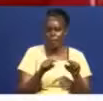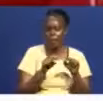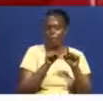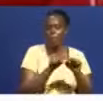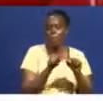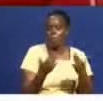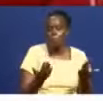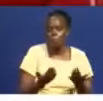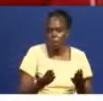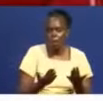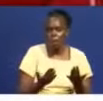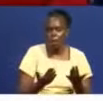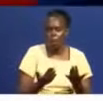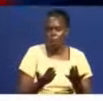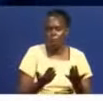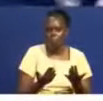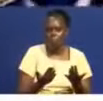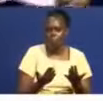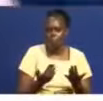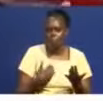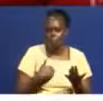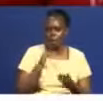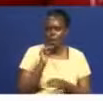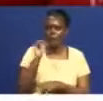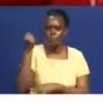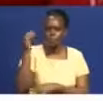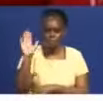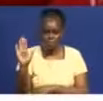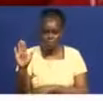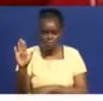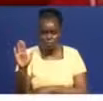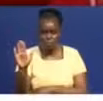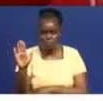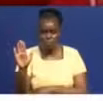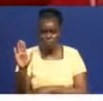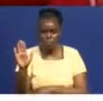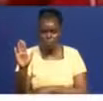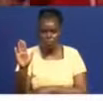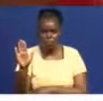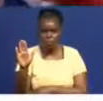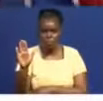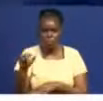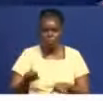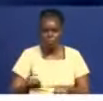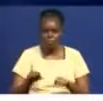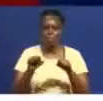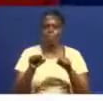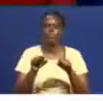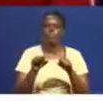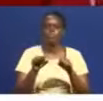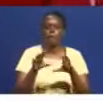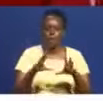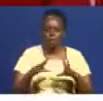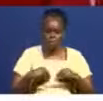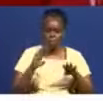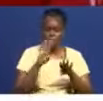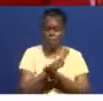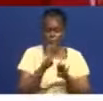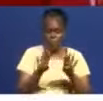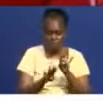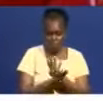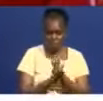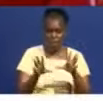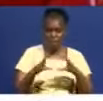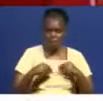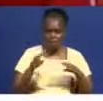lawama kimebaki kwenye kura moja. Mimi namwambia Rais William Samoei Ruto, ukubwa ni jaa. Kubali kila kitu